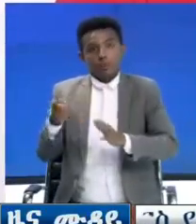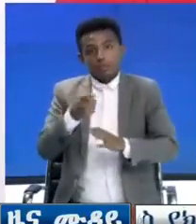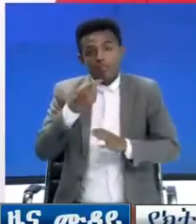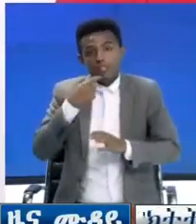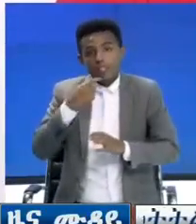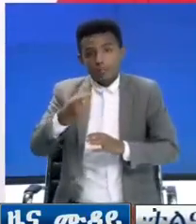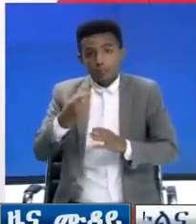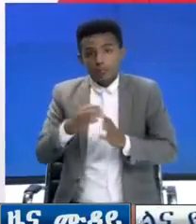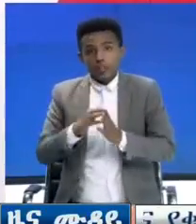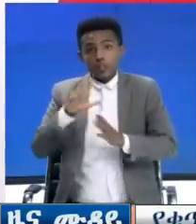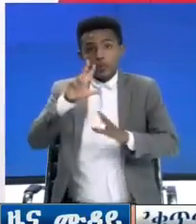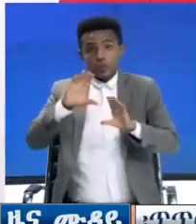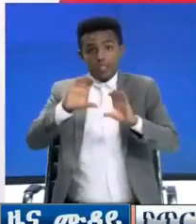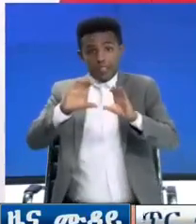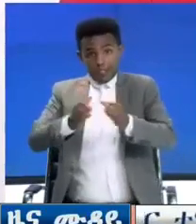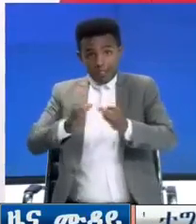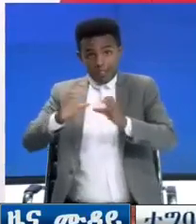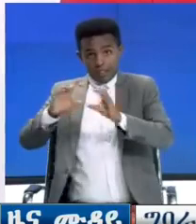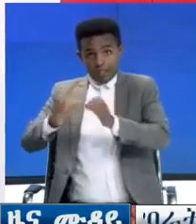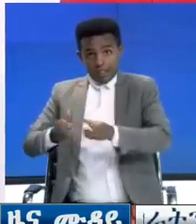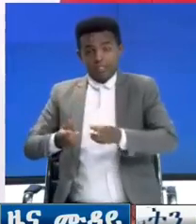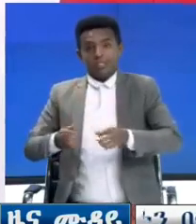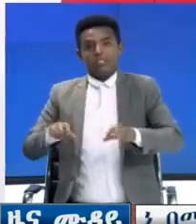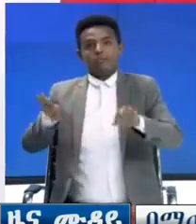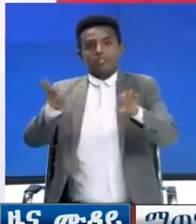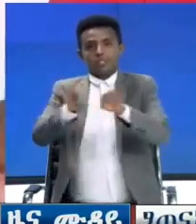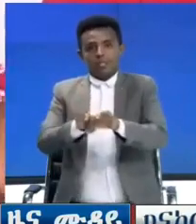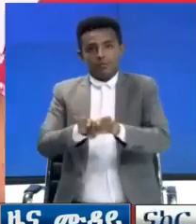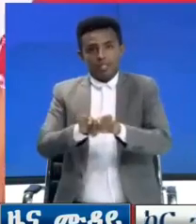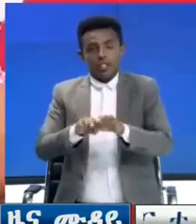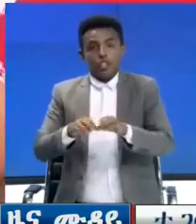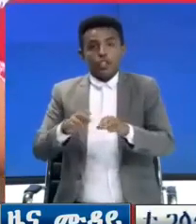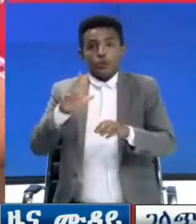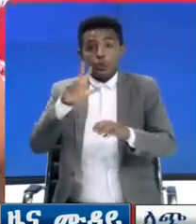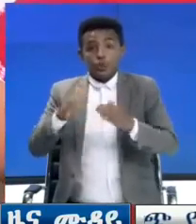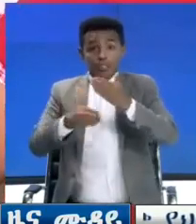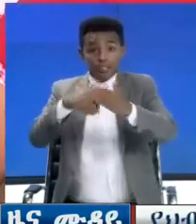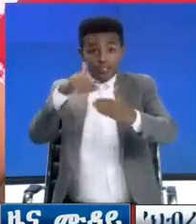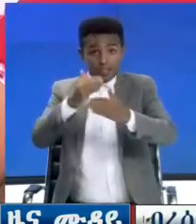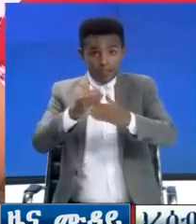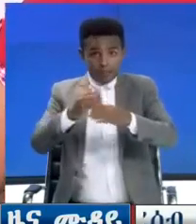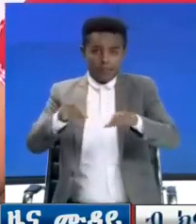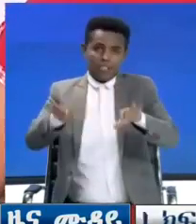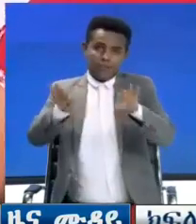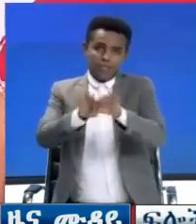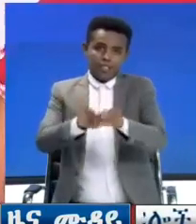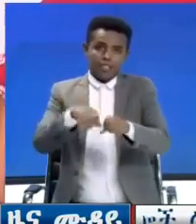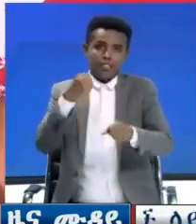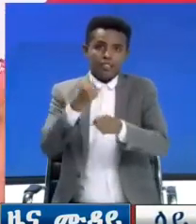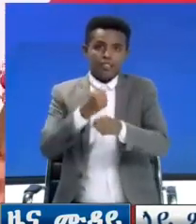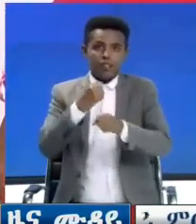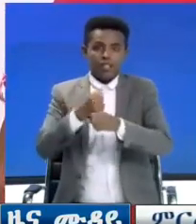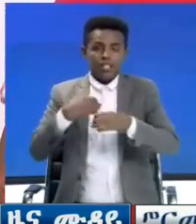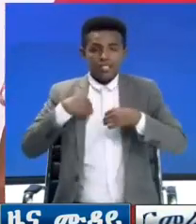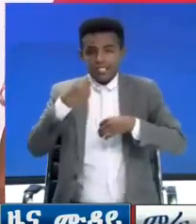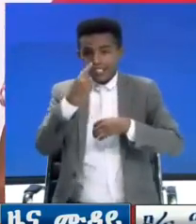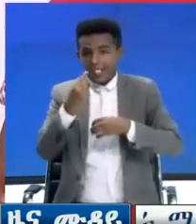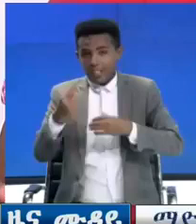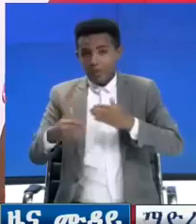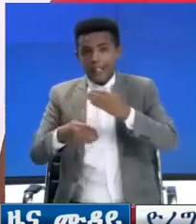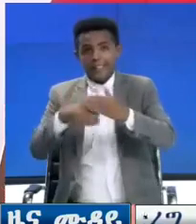ክፍሎችን የሚፈልግበት አሰራር አለው የሚሰራበት 3 ስቴፕ ተይዶ የሚሰራ ነው ሰራው ያለው እያንዳንዱ